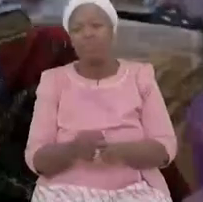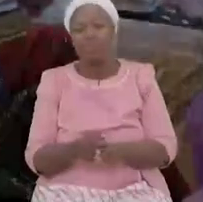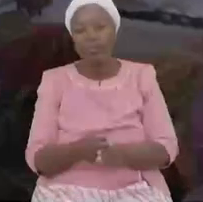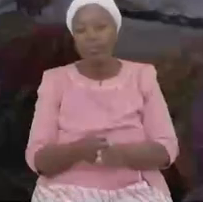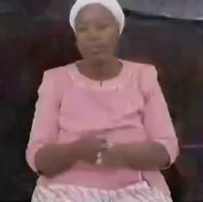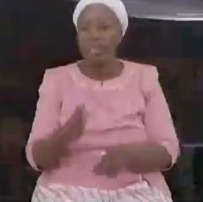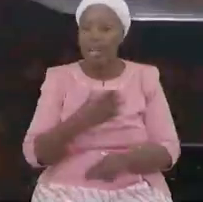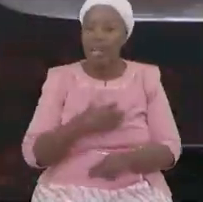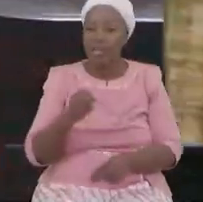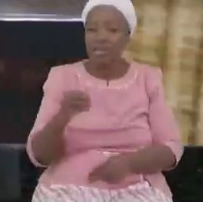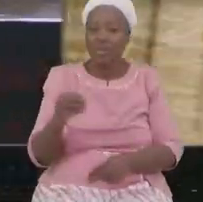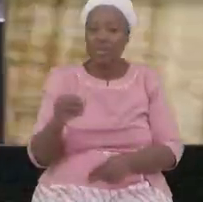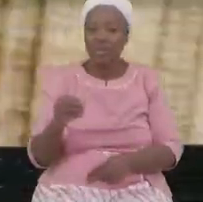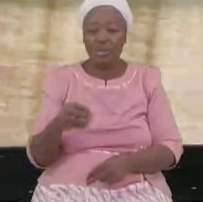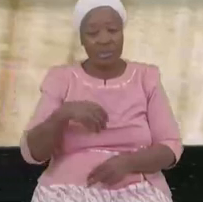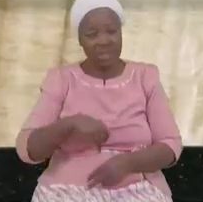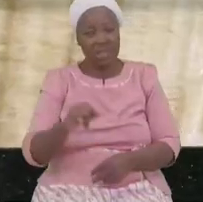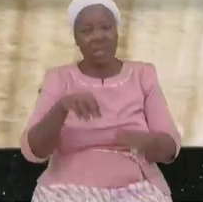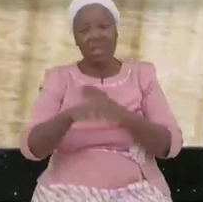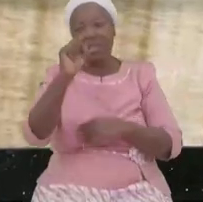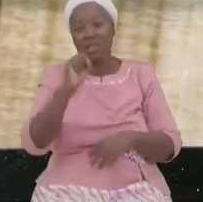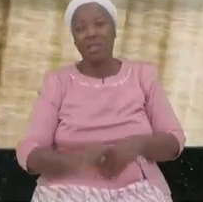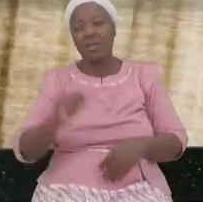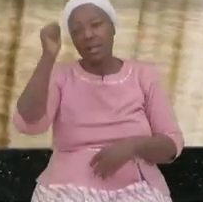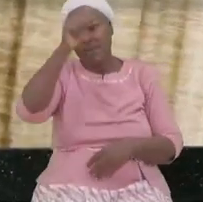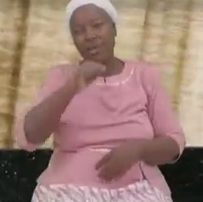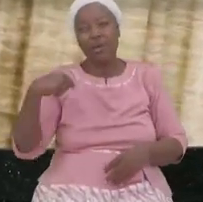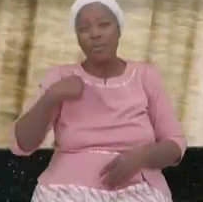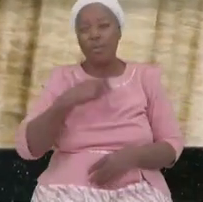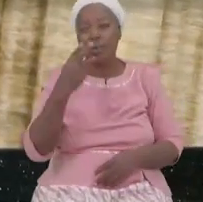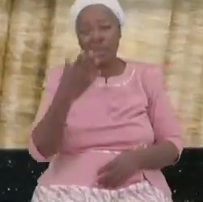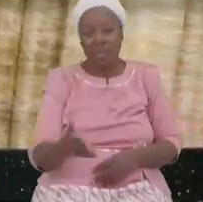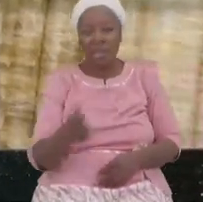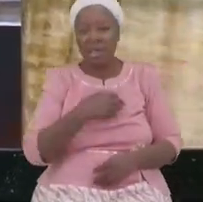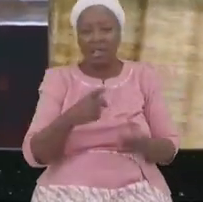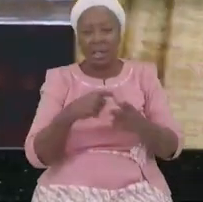Alors, toujours en Afrique du Sud, on était là-bas, un pasteur,